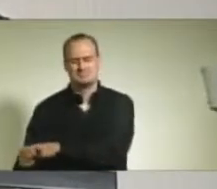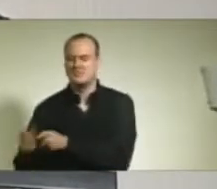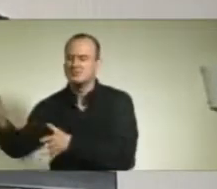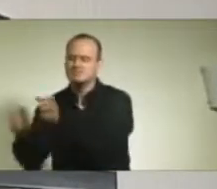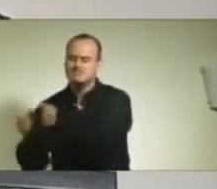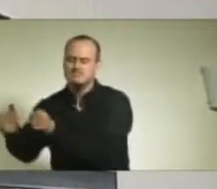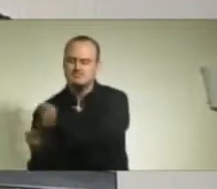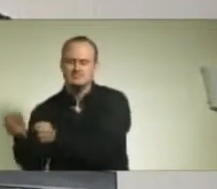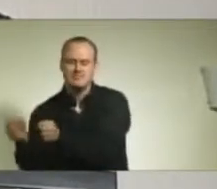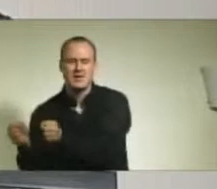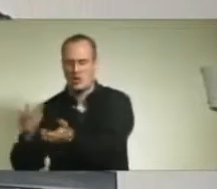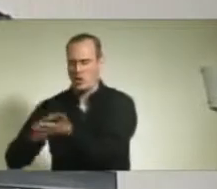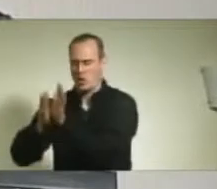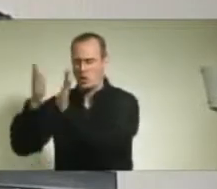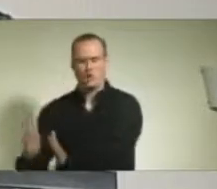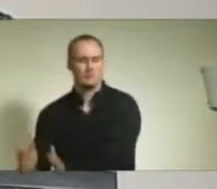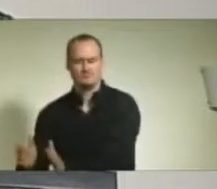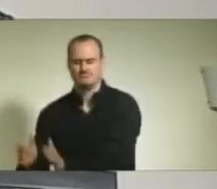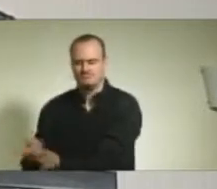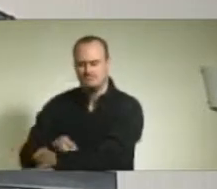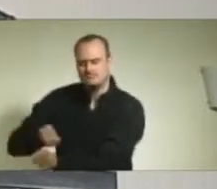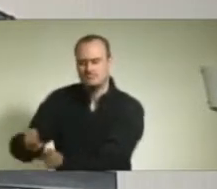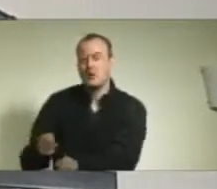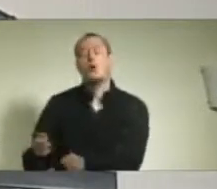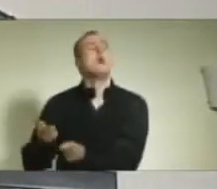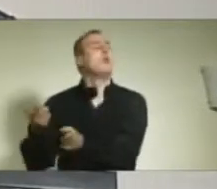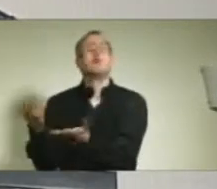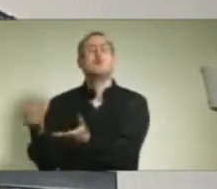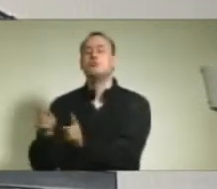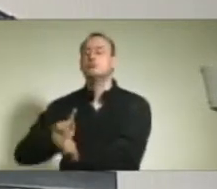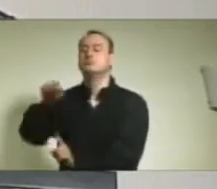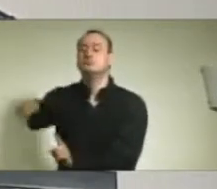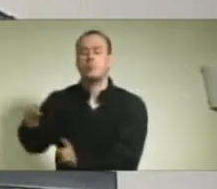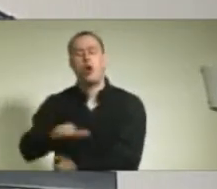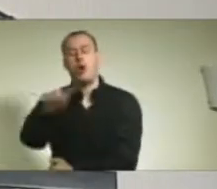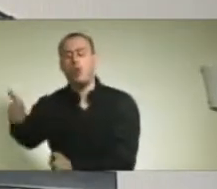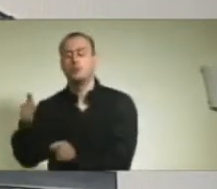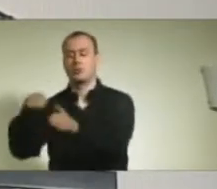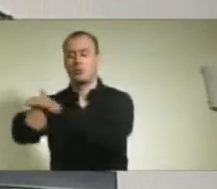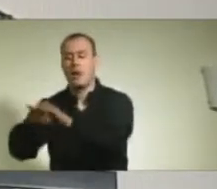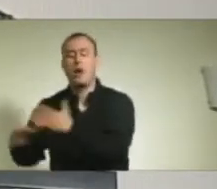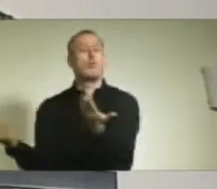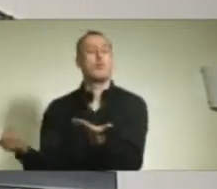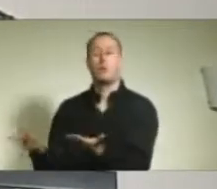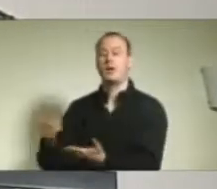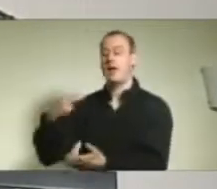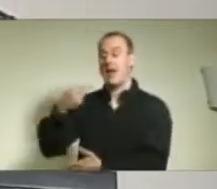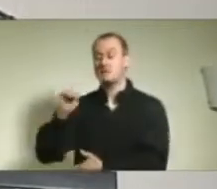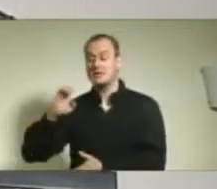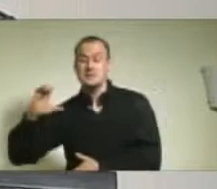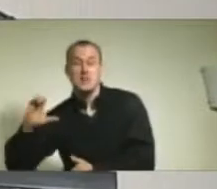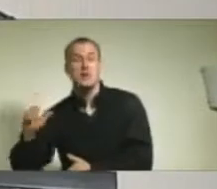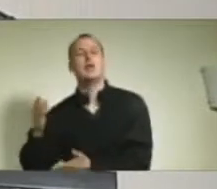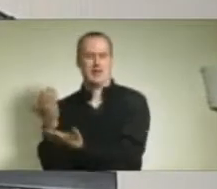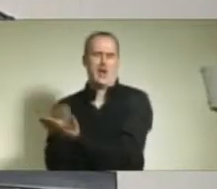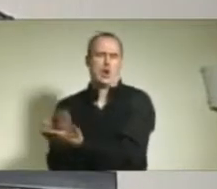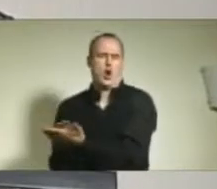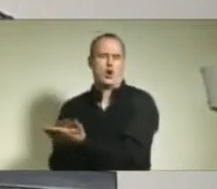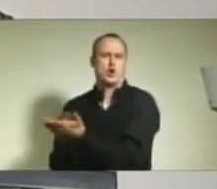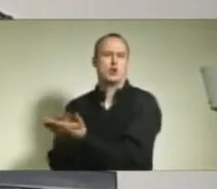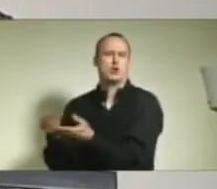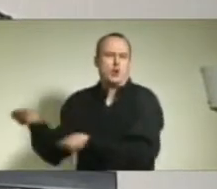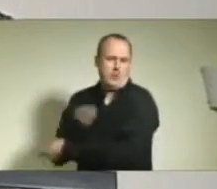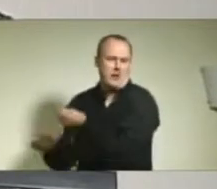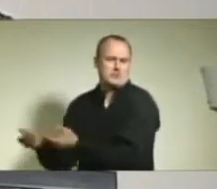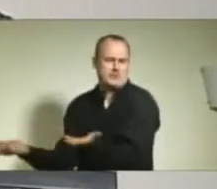des commerciaux externes qui venaient d'autres banques ou d'écoles de commerce. C'est-à-dire que